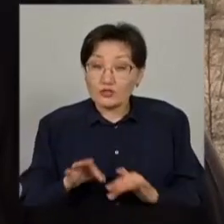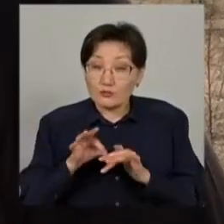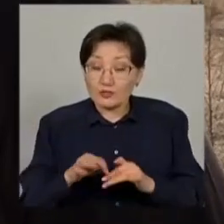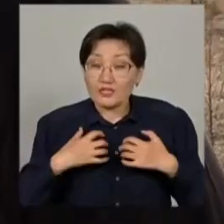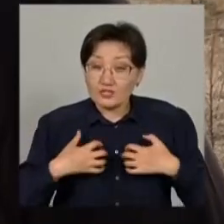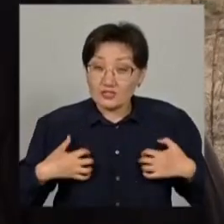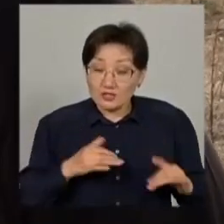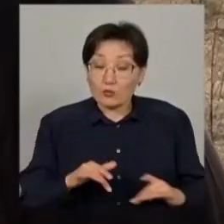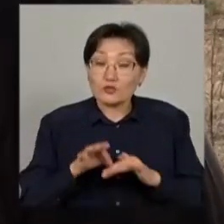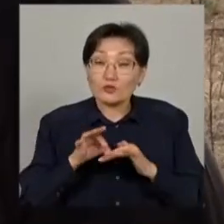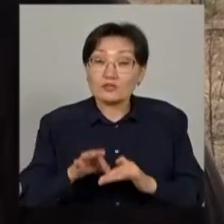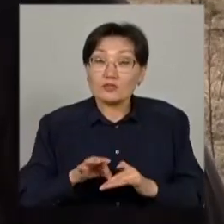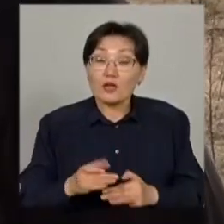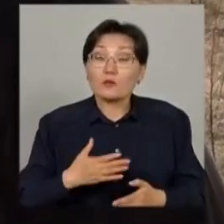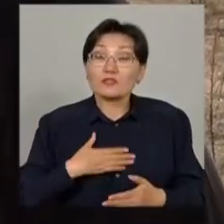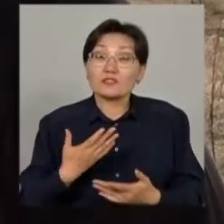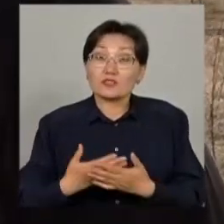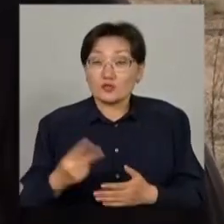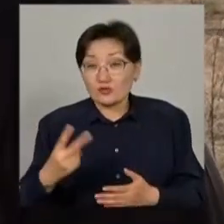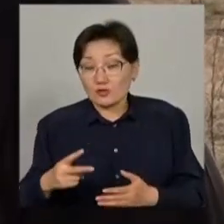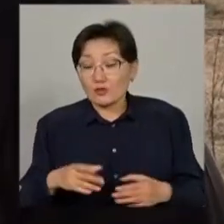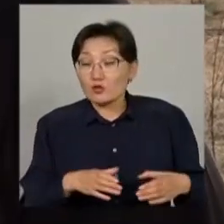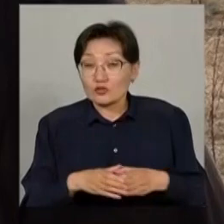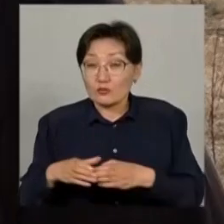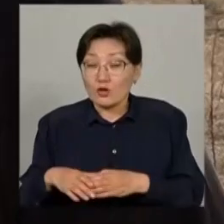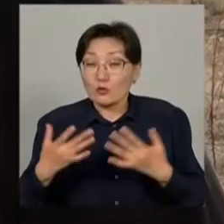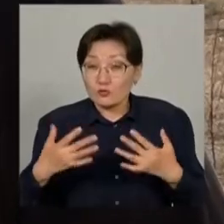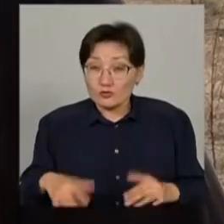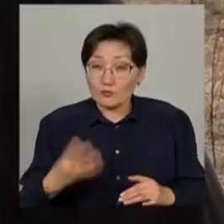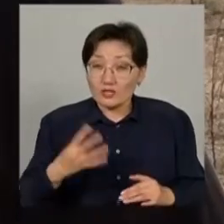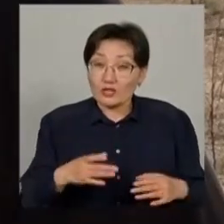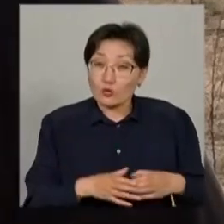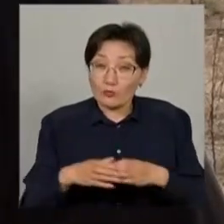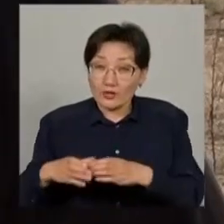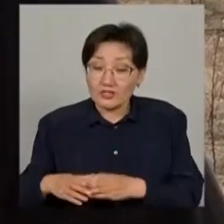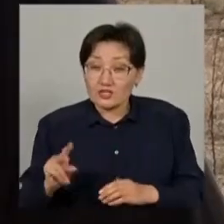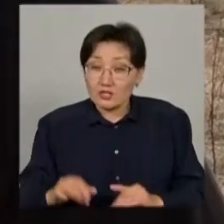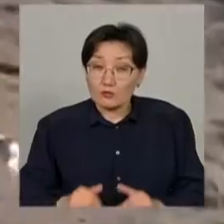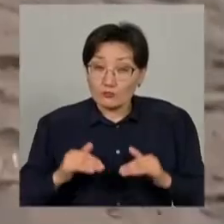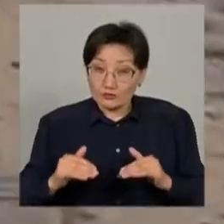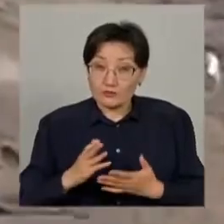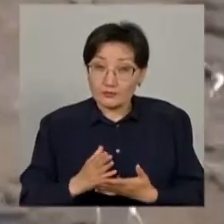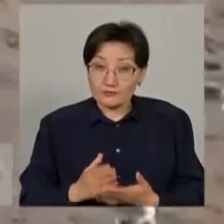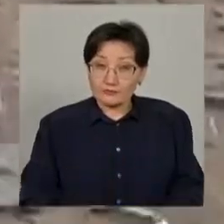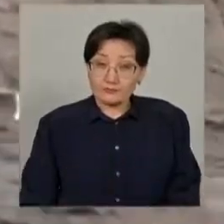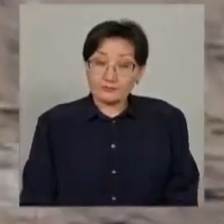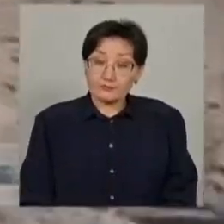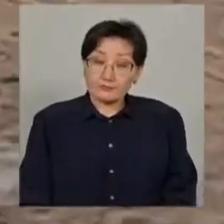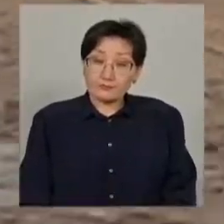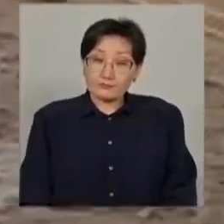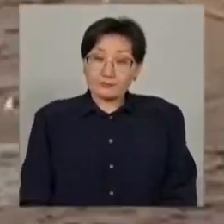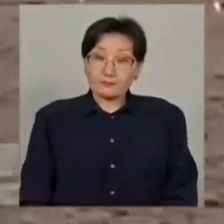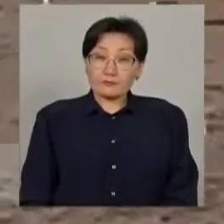киік науқаны өткен кезде, бізде мысалға 22 группа емес, уже 40 группаға дейін өседі.